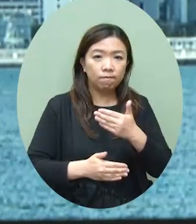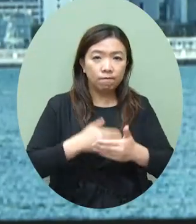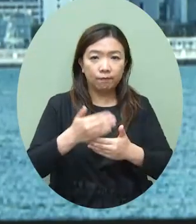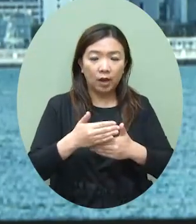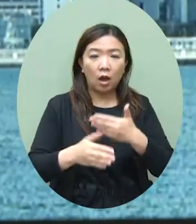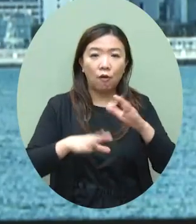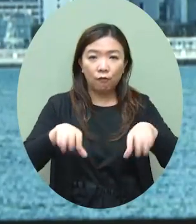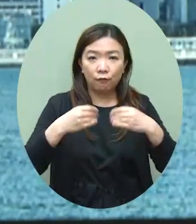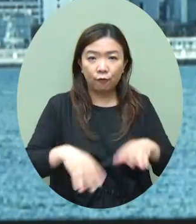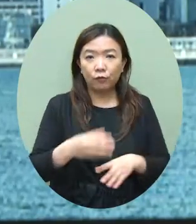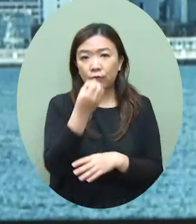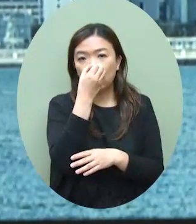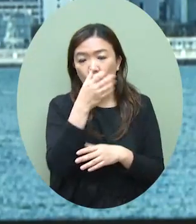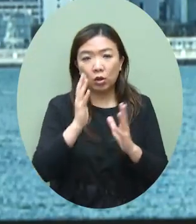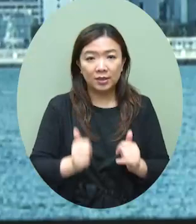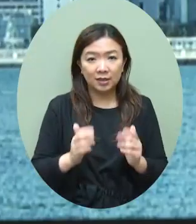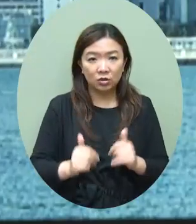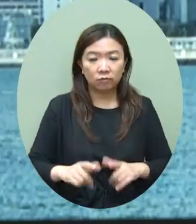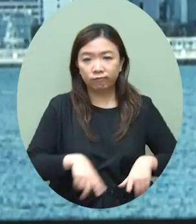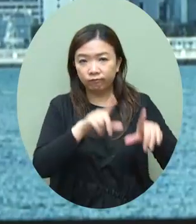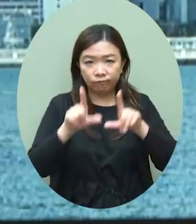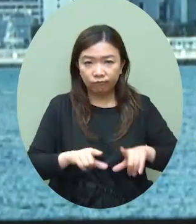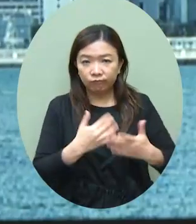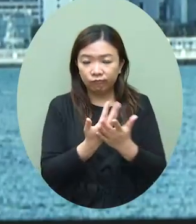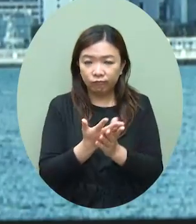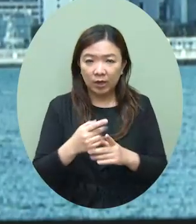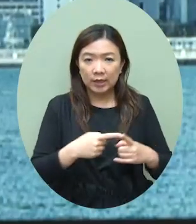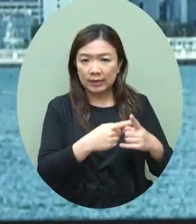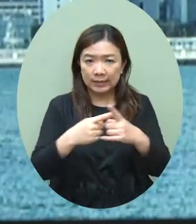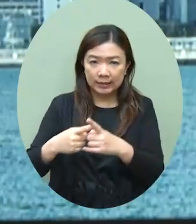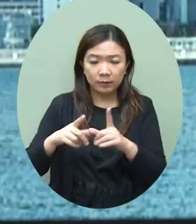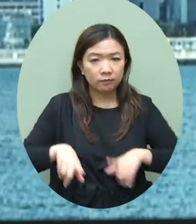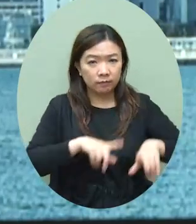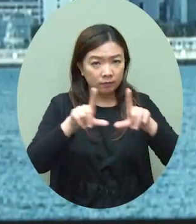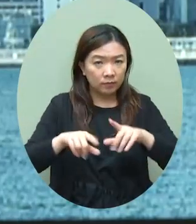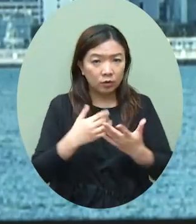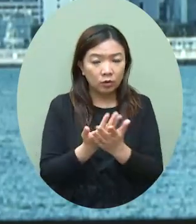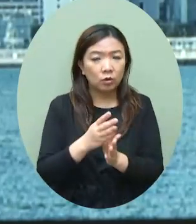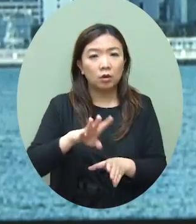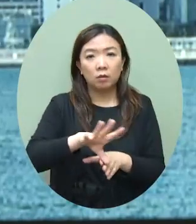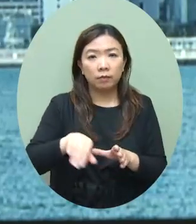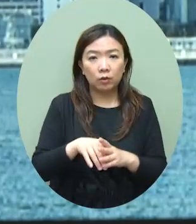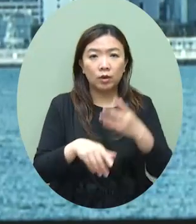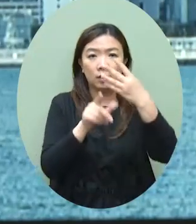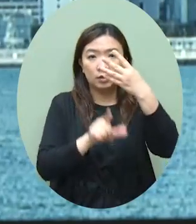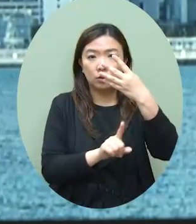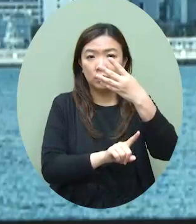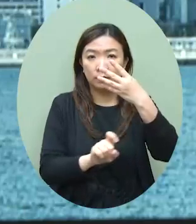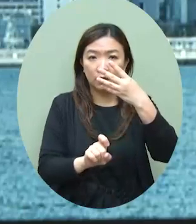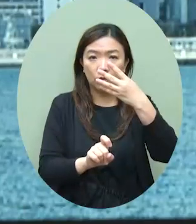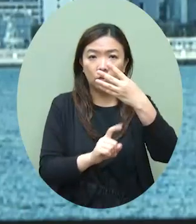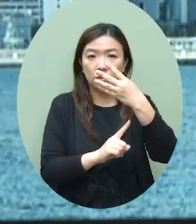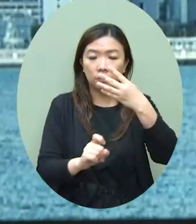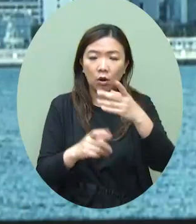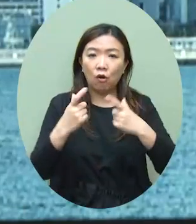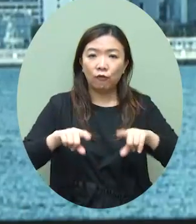港嘅正常嘅常態啦，同埋市民嘅日常嘅生活，包括喺4月19日，即係復